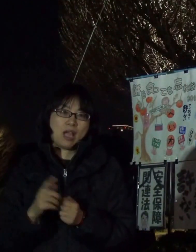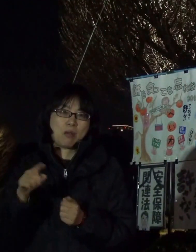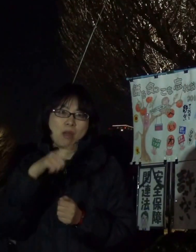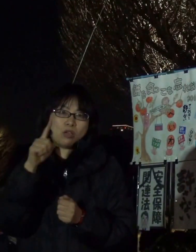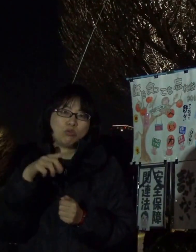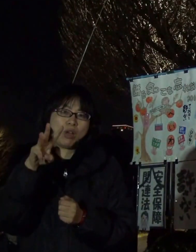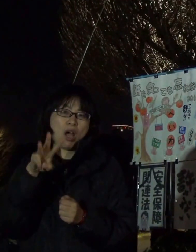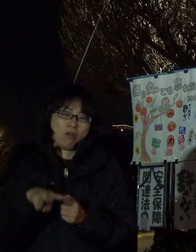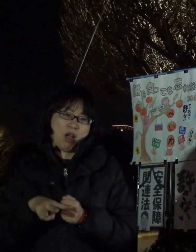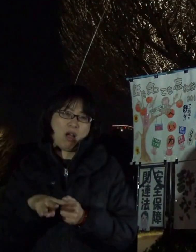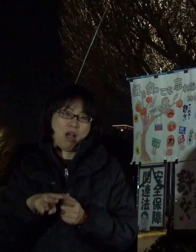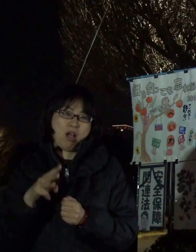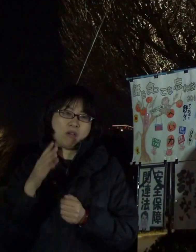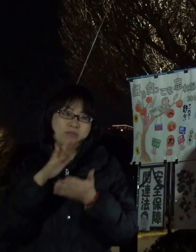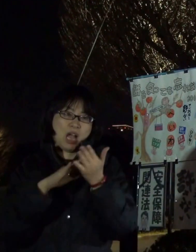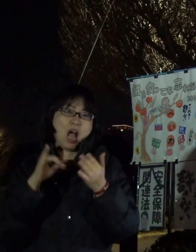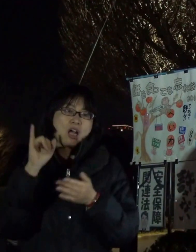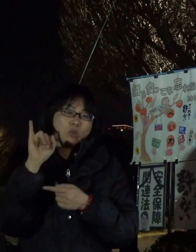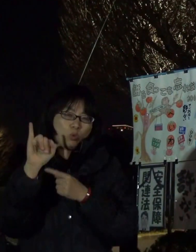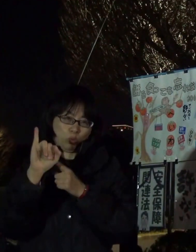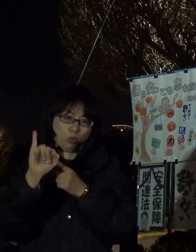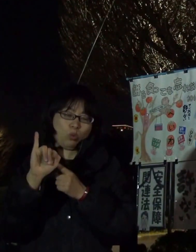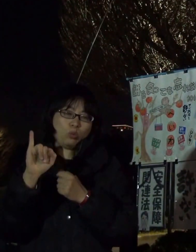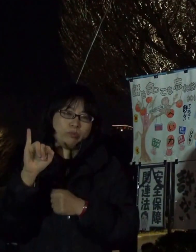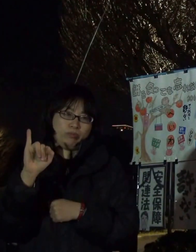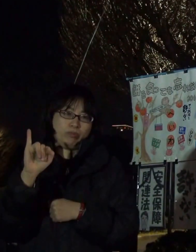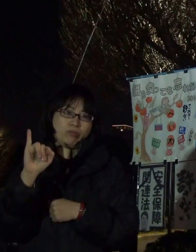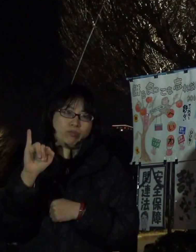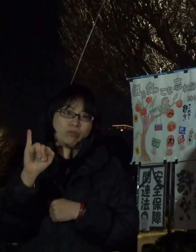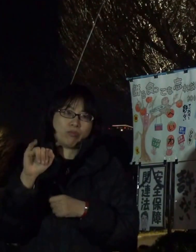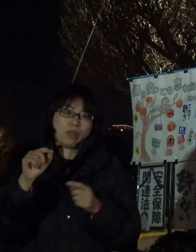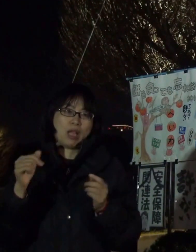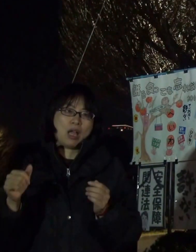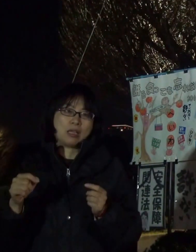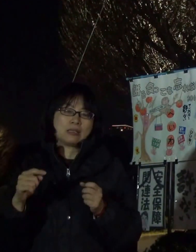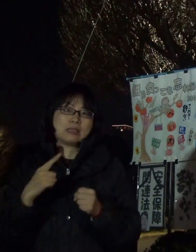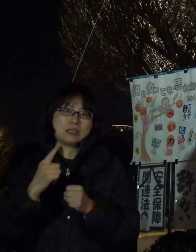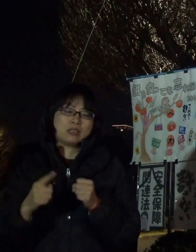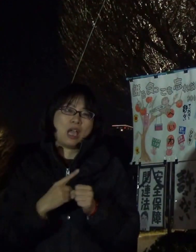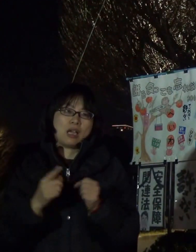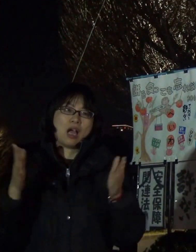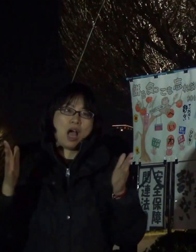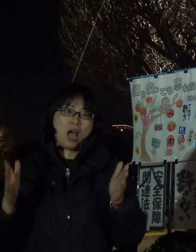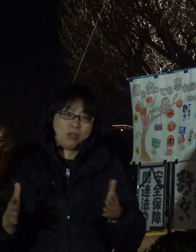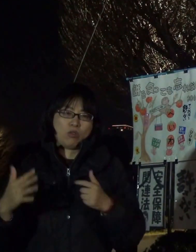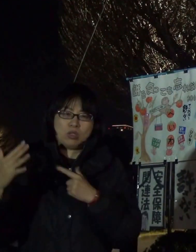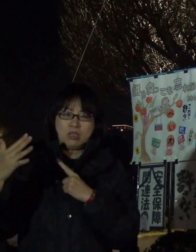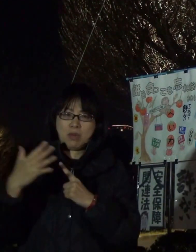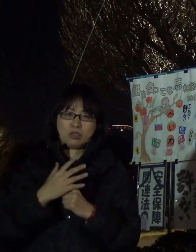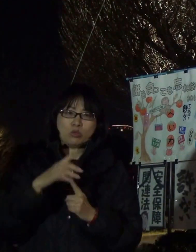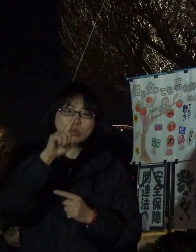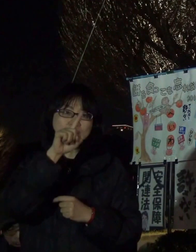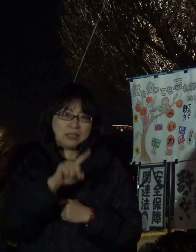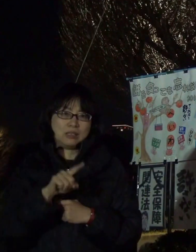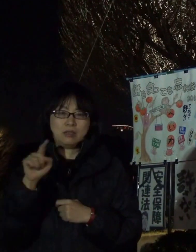丸川環境省の年間被曝 1ミリシーベルトについてです